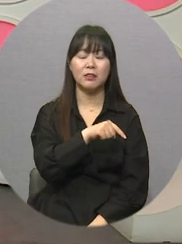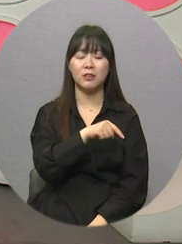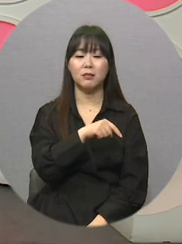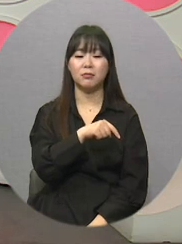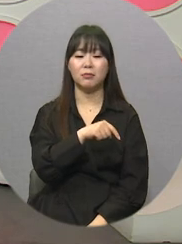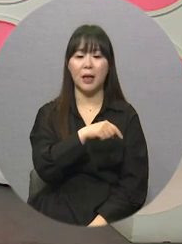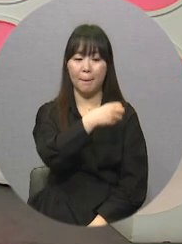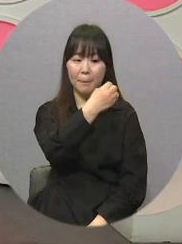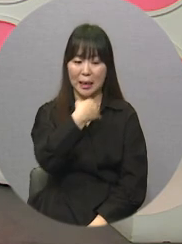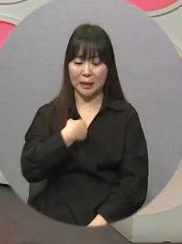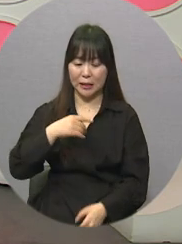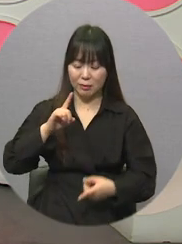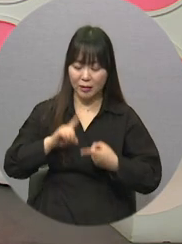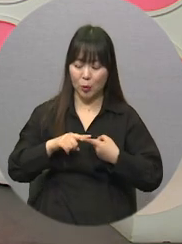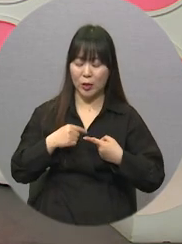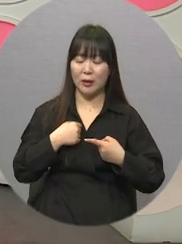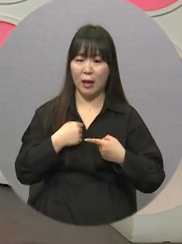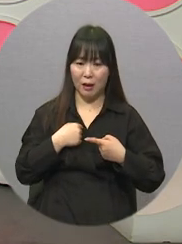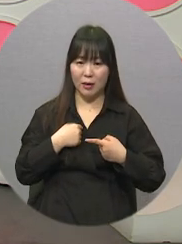그대로의 내가